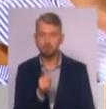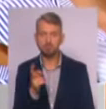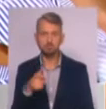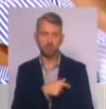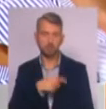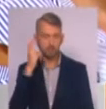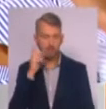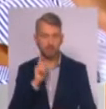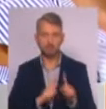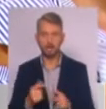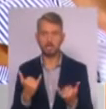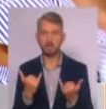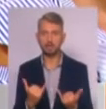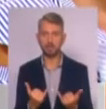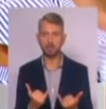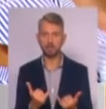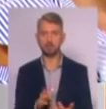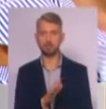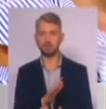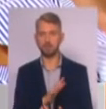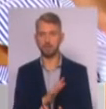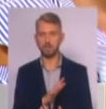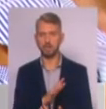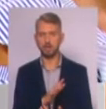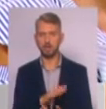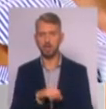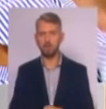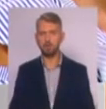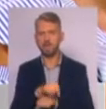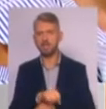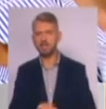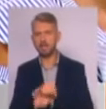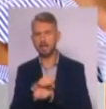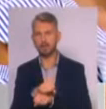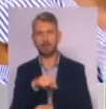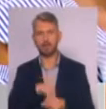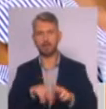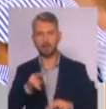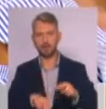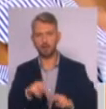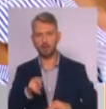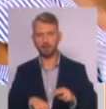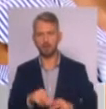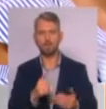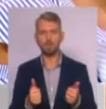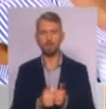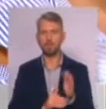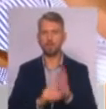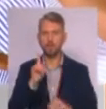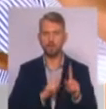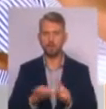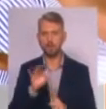вот сейчас были как бы такие протестные настроения возле Верховной Рады